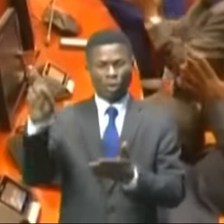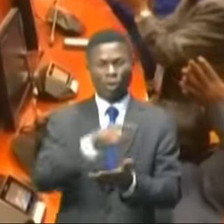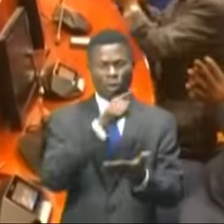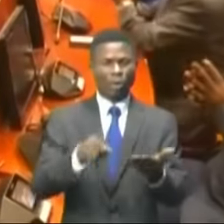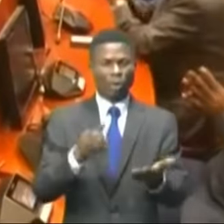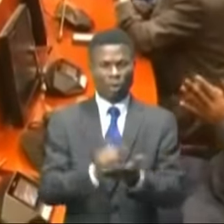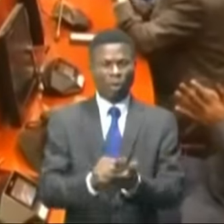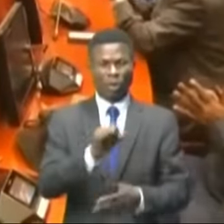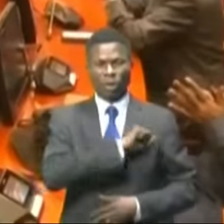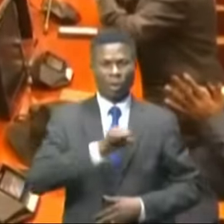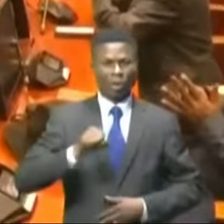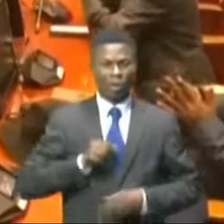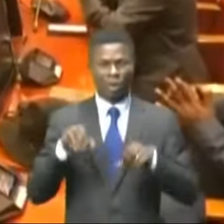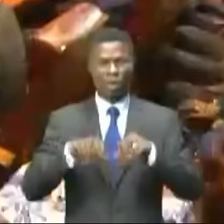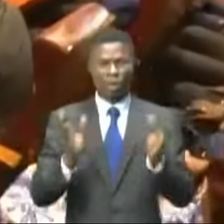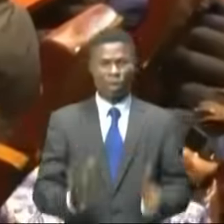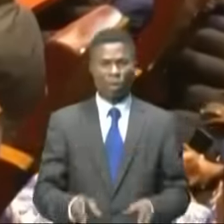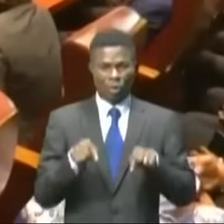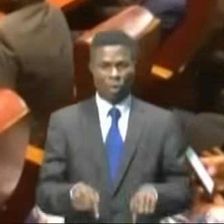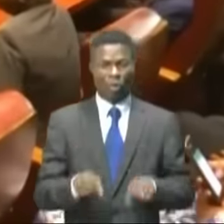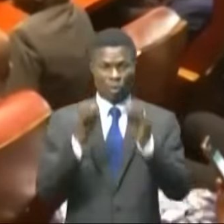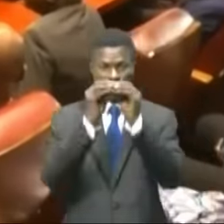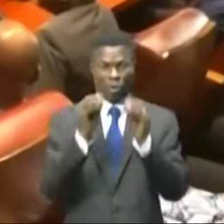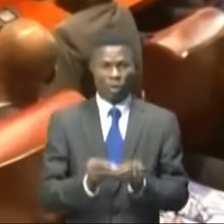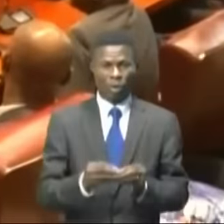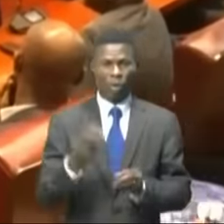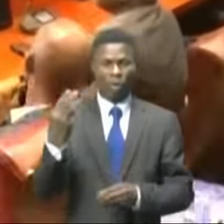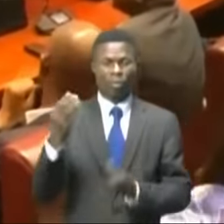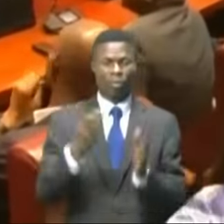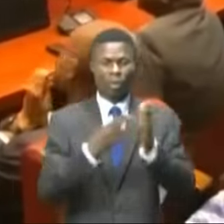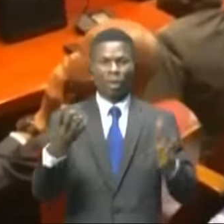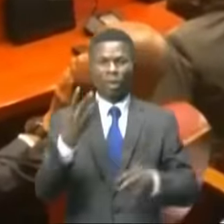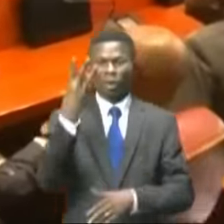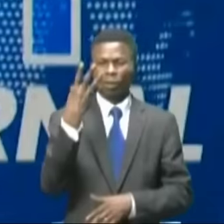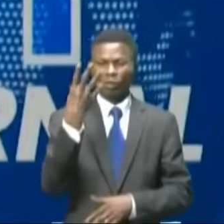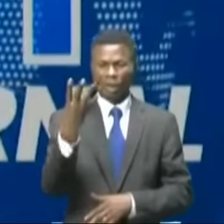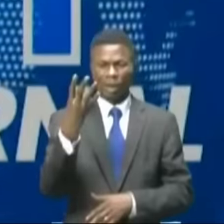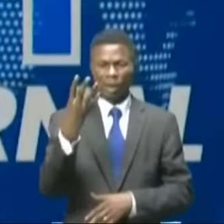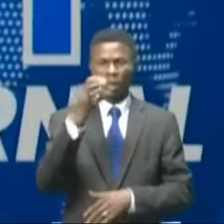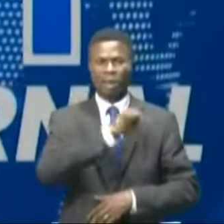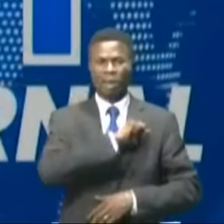Le Sénat congolais compte donc à ce jour 84 sénateurs.